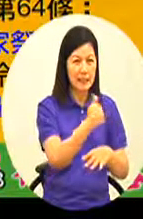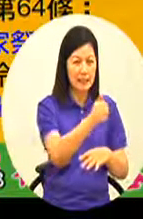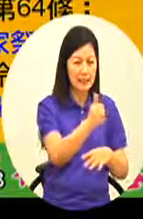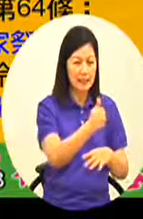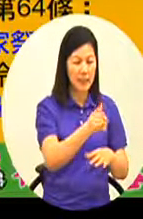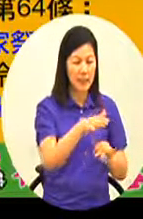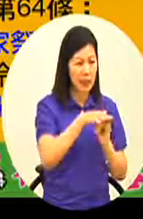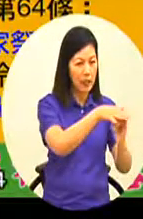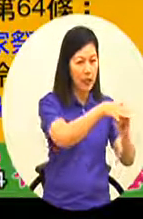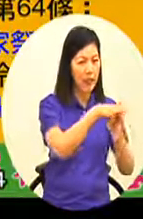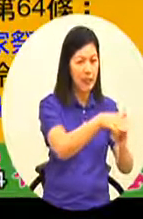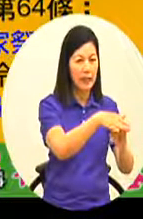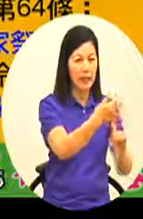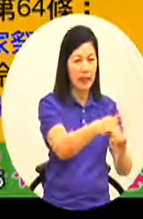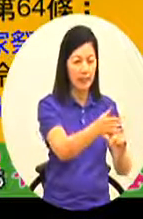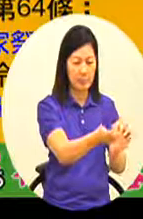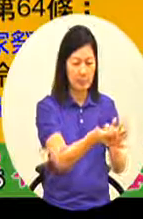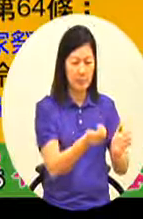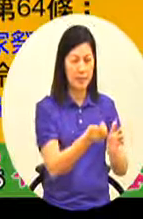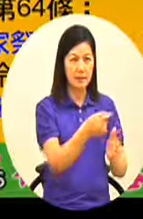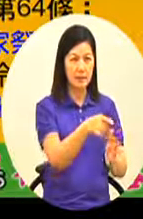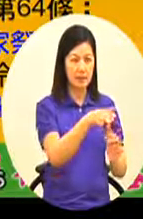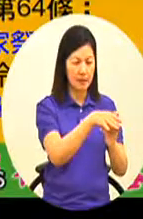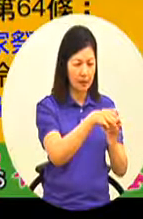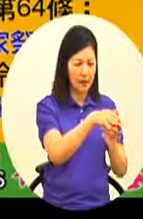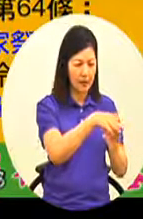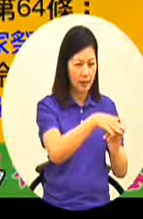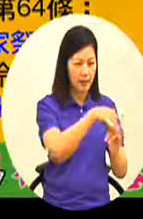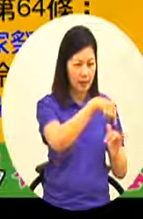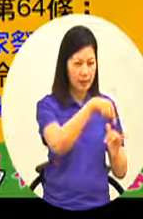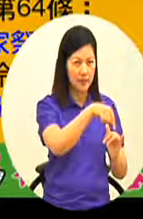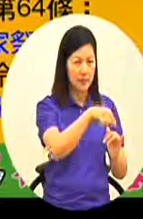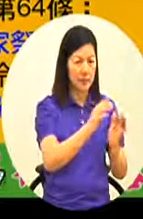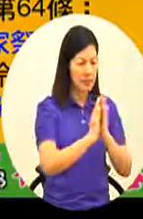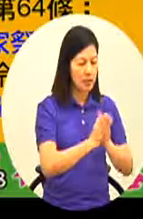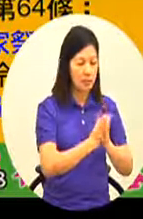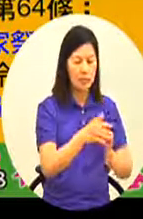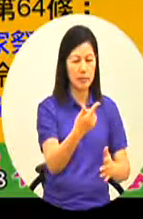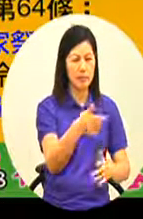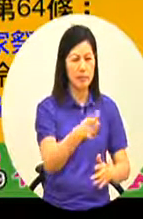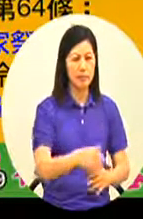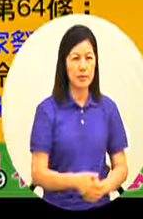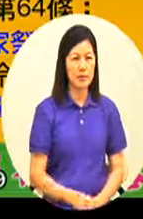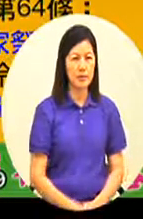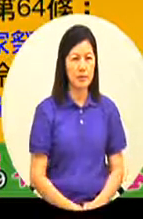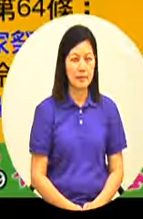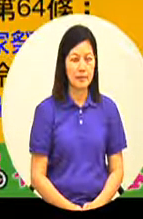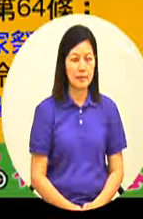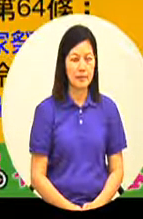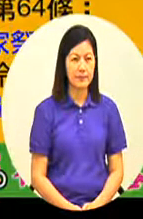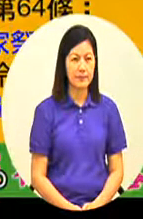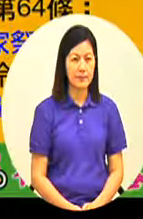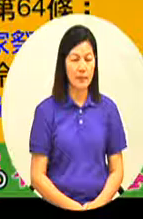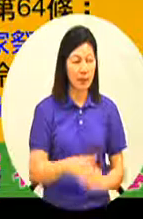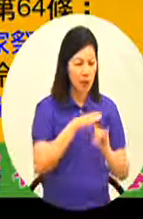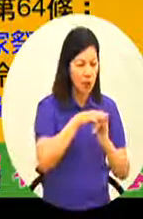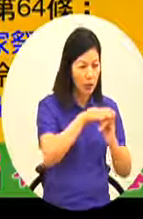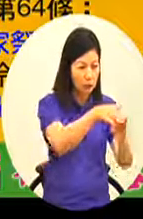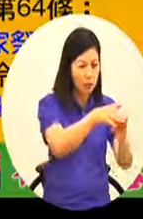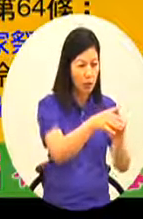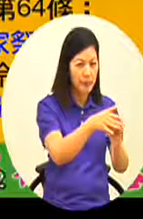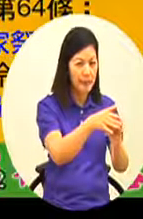殡前，它就是电，不是祭。就是讲，伊伫出殡的当